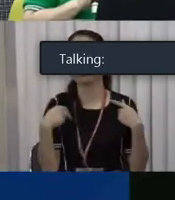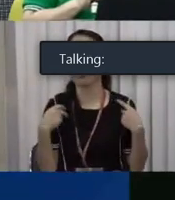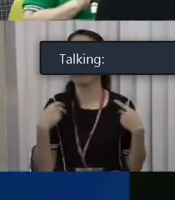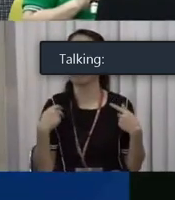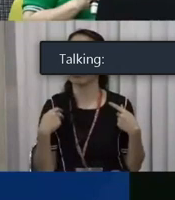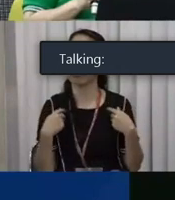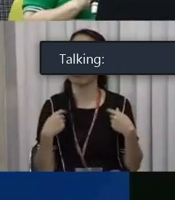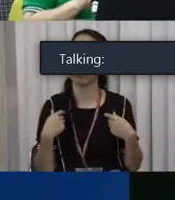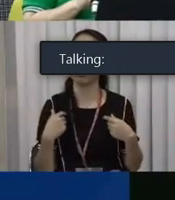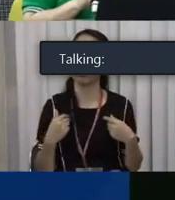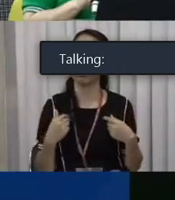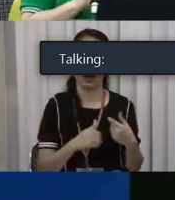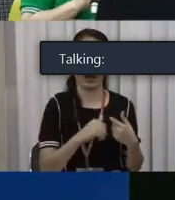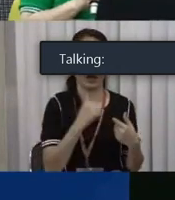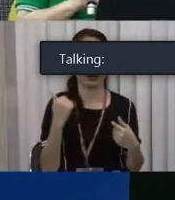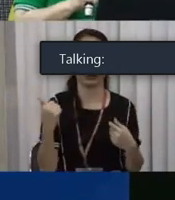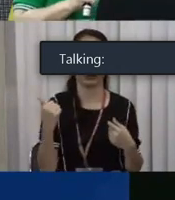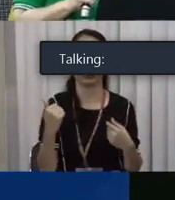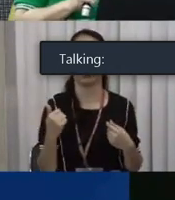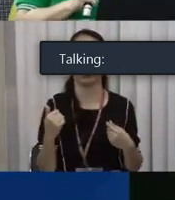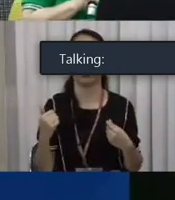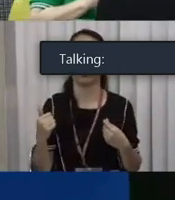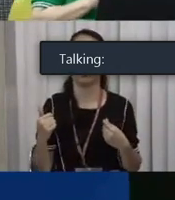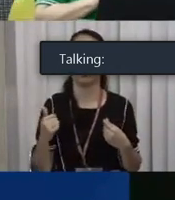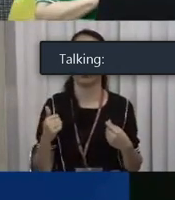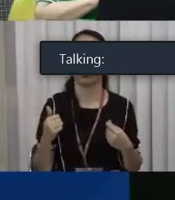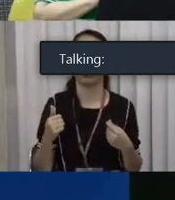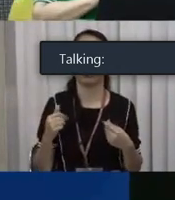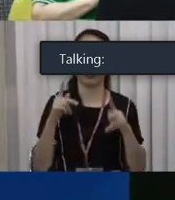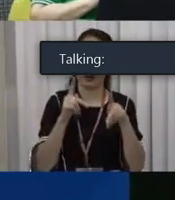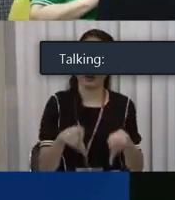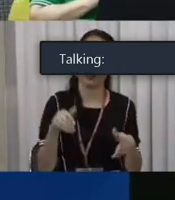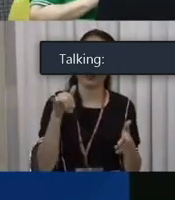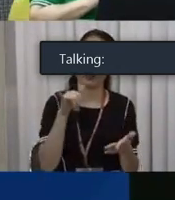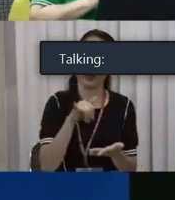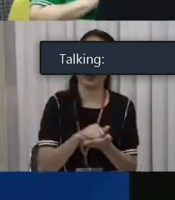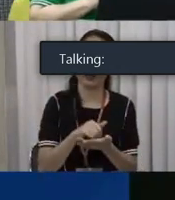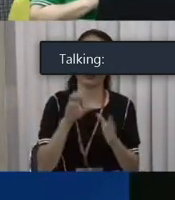isekretary, kay dili malate, no? So, pwede sana.